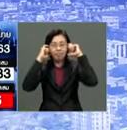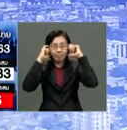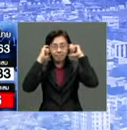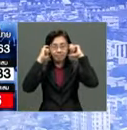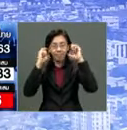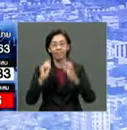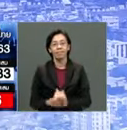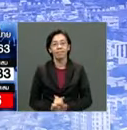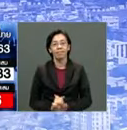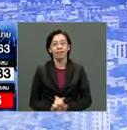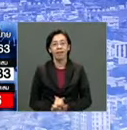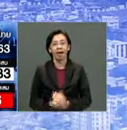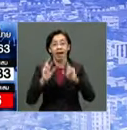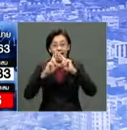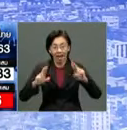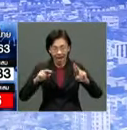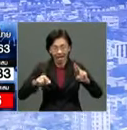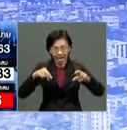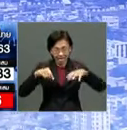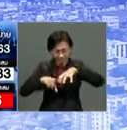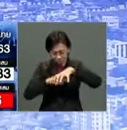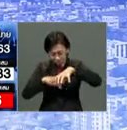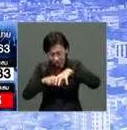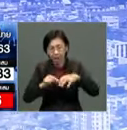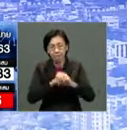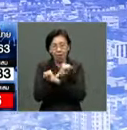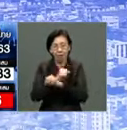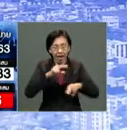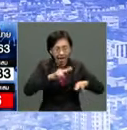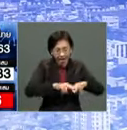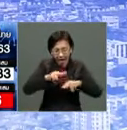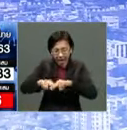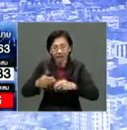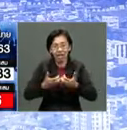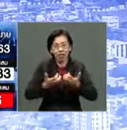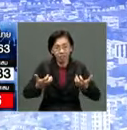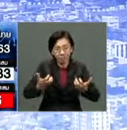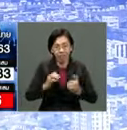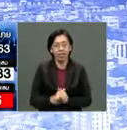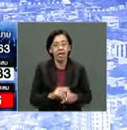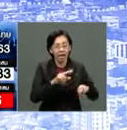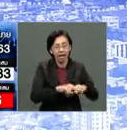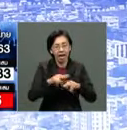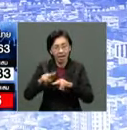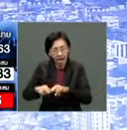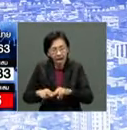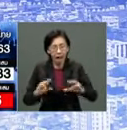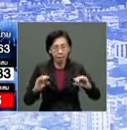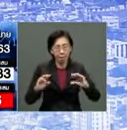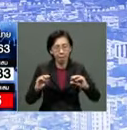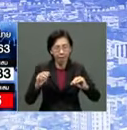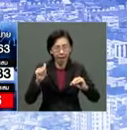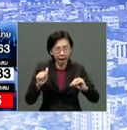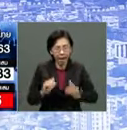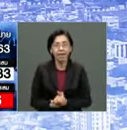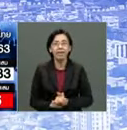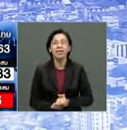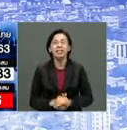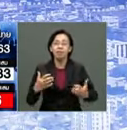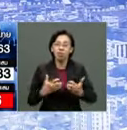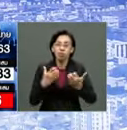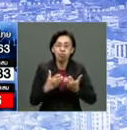หรือดีไซน์ร้านในการที่จะปลอดภัยที่นั่งที่จะคุยกันแล้วปลอดภัยท่านจะเป็นผับเป็นบาร์อะไร